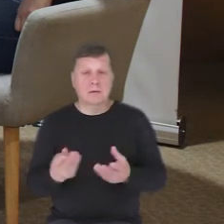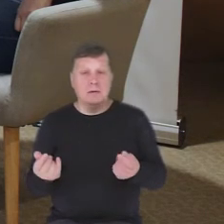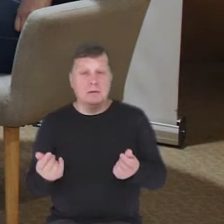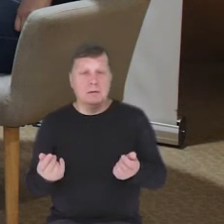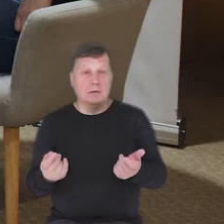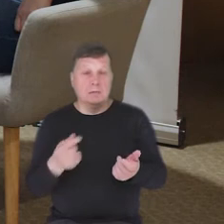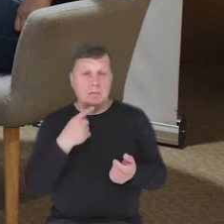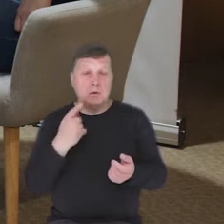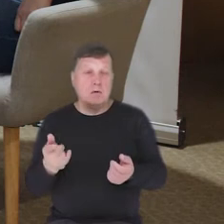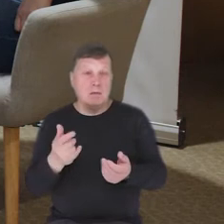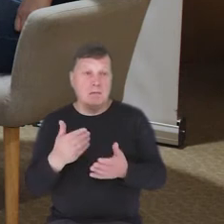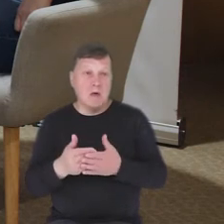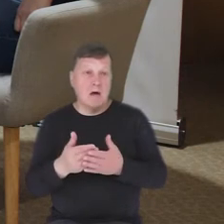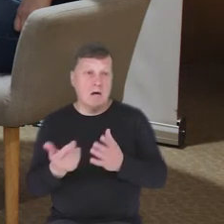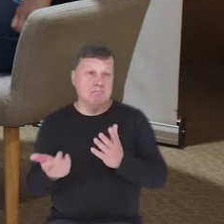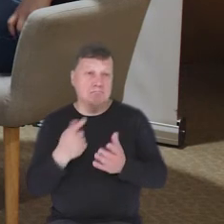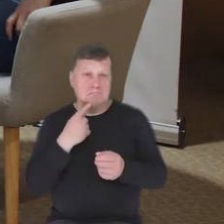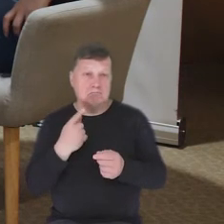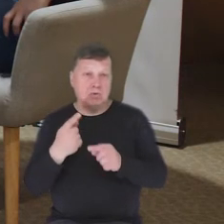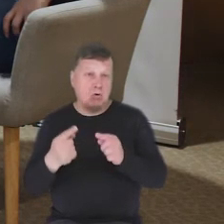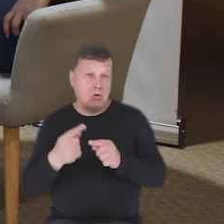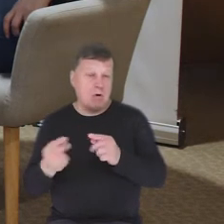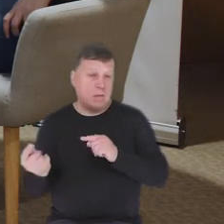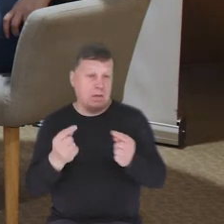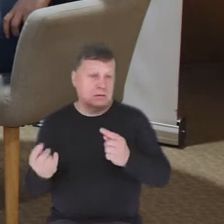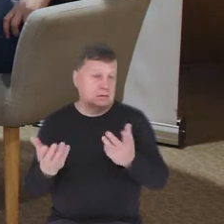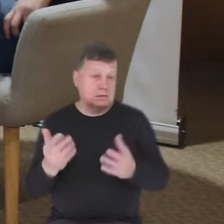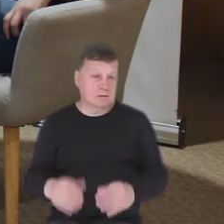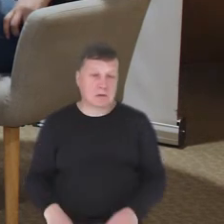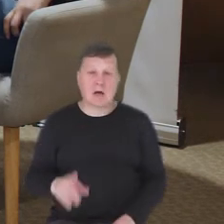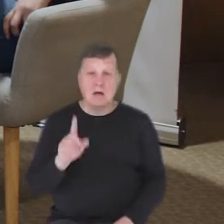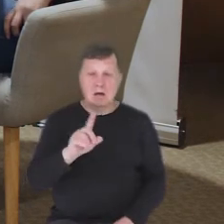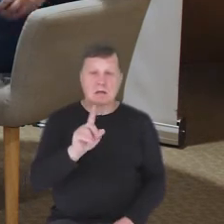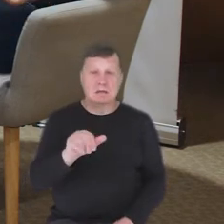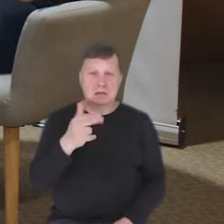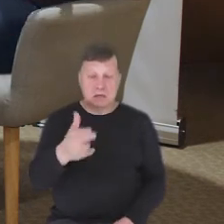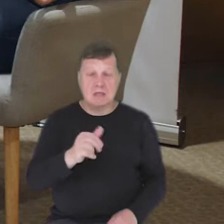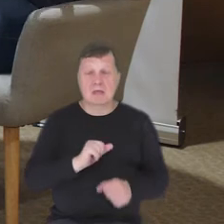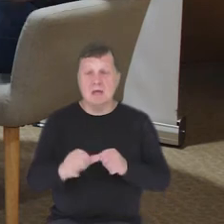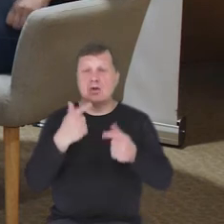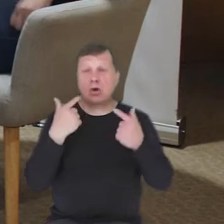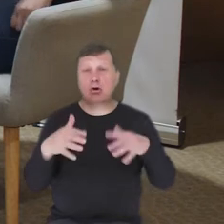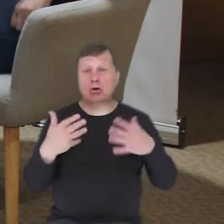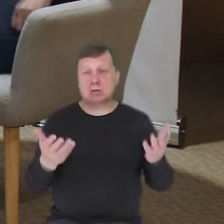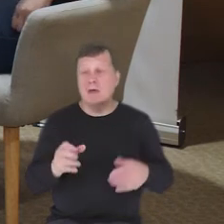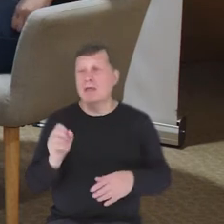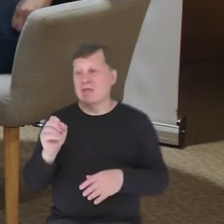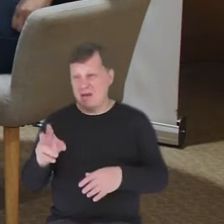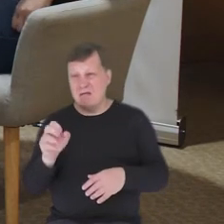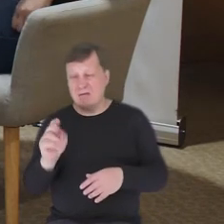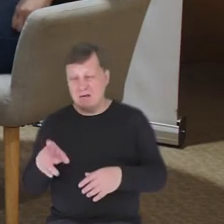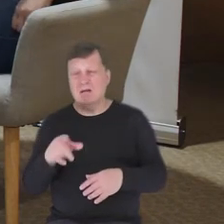jakimś wejściem do dyskursu. Chociaż przyznajmy też, że są ziny, które mają być po prostu rozrywką. Są, no, są ale no, nie ukrywajmy, no,